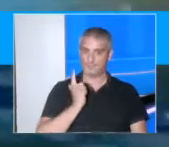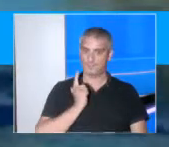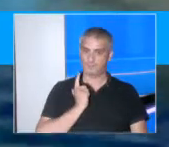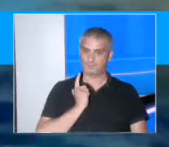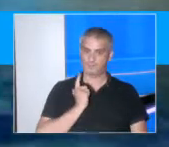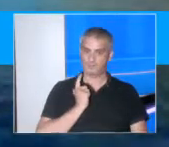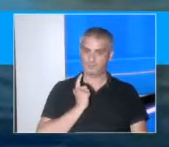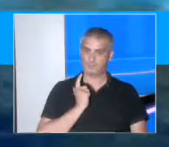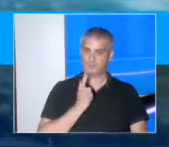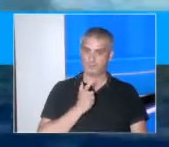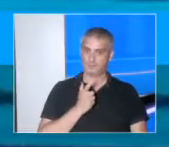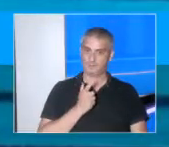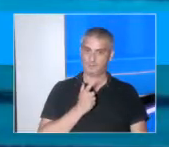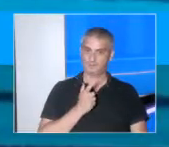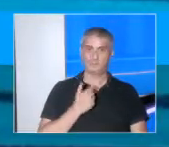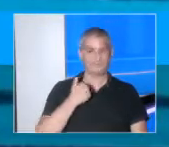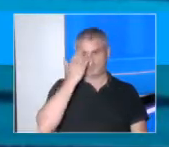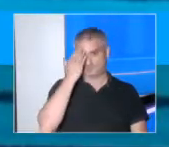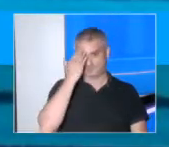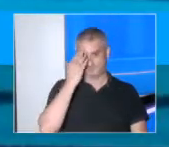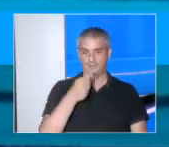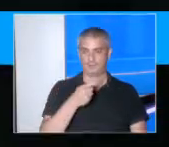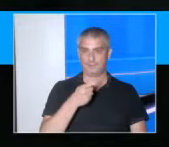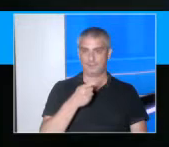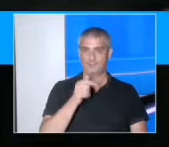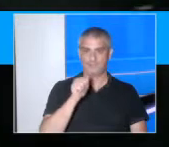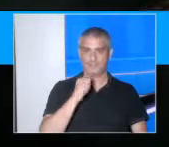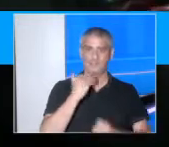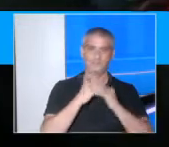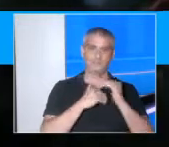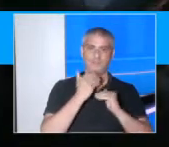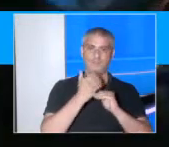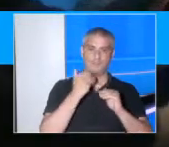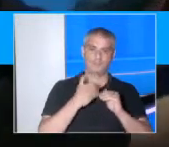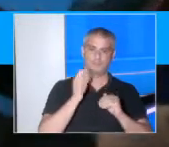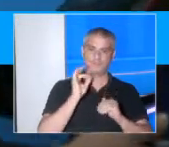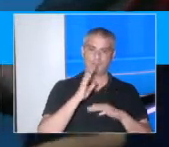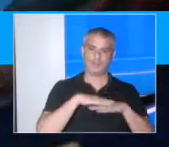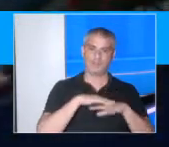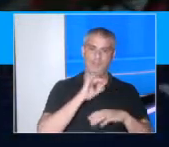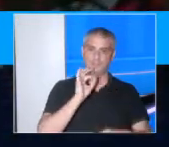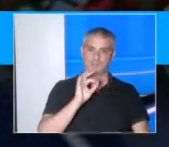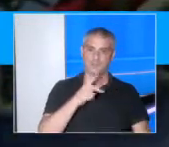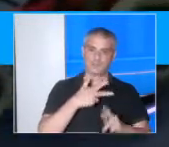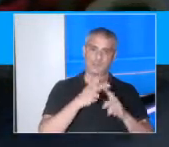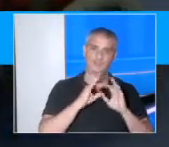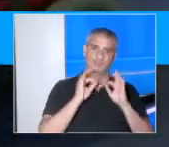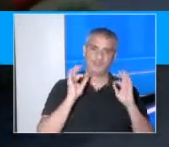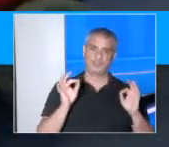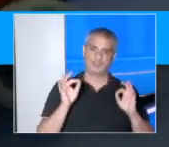אישי? אני מכירה את יד מהשלבים המוקדמים של הקריירה שלו, כשהוא רק התחיל.